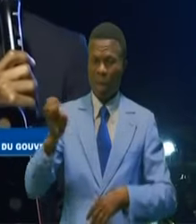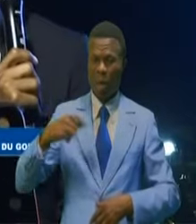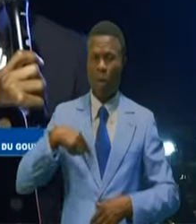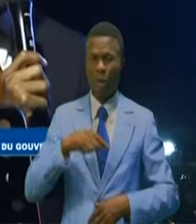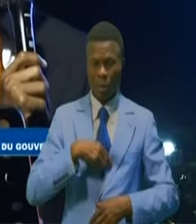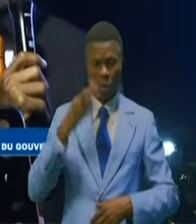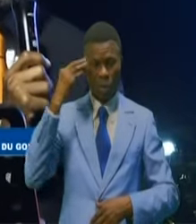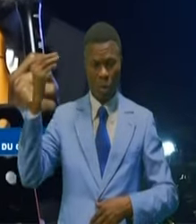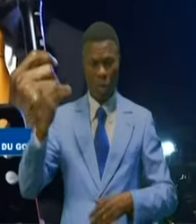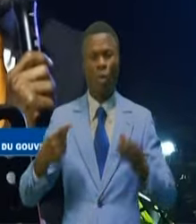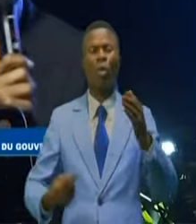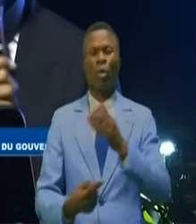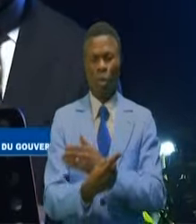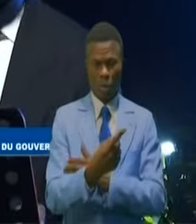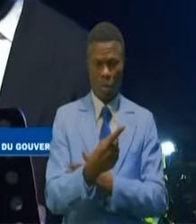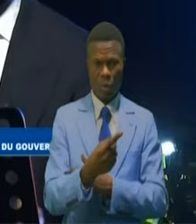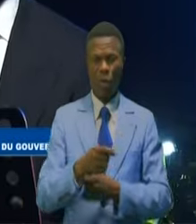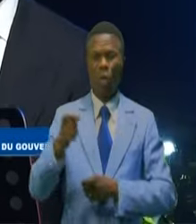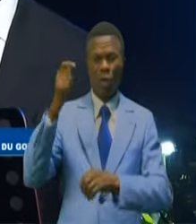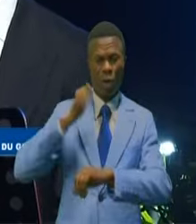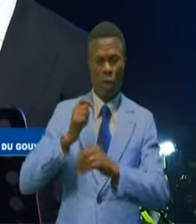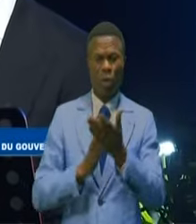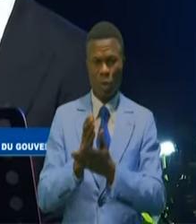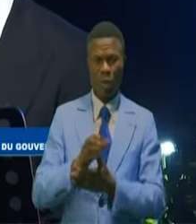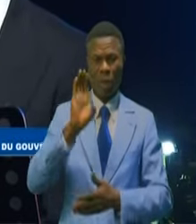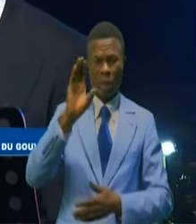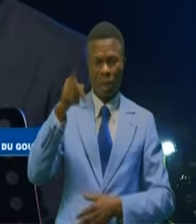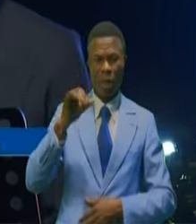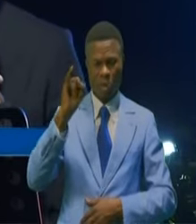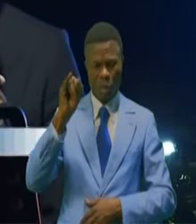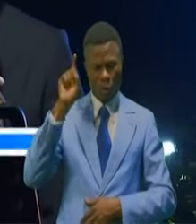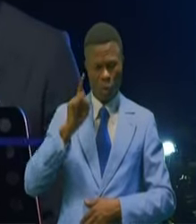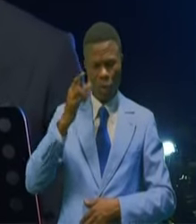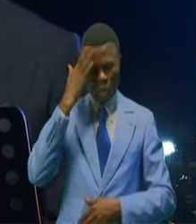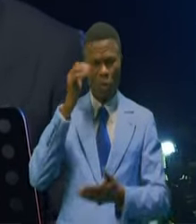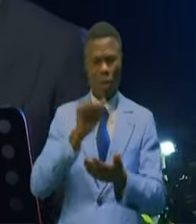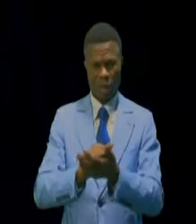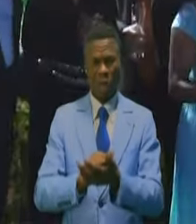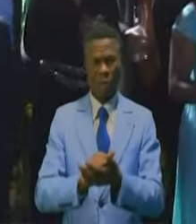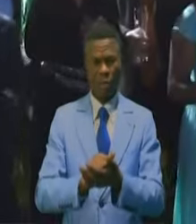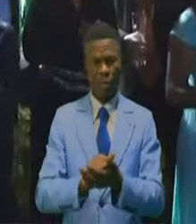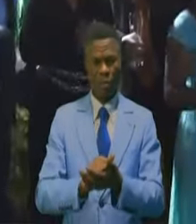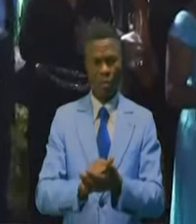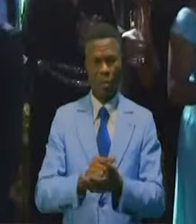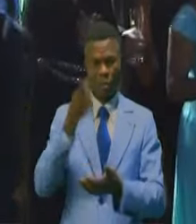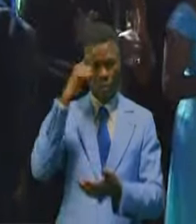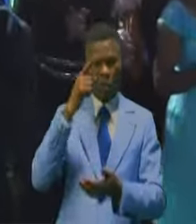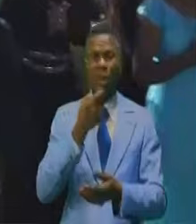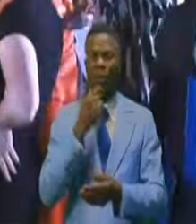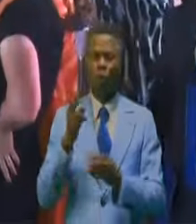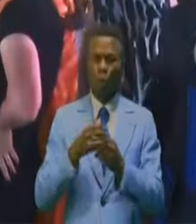ce serait l'administration d'une bonne justice et de ce point de vue, nous faisons notre part. Pour la petite